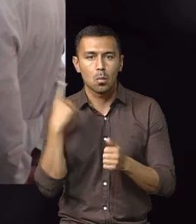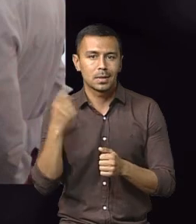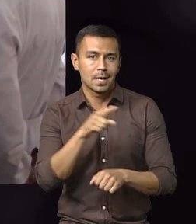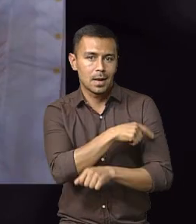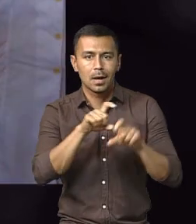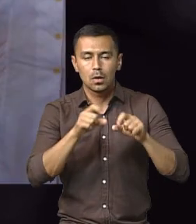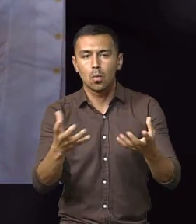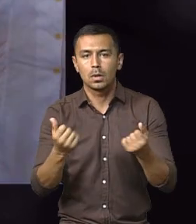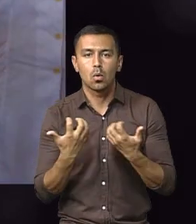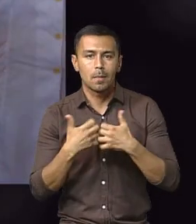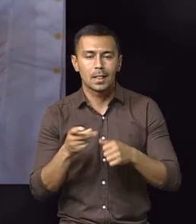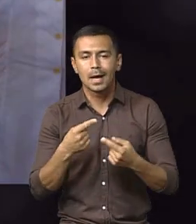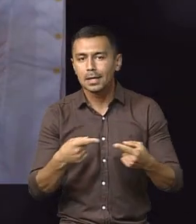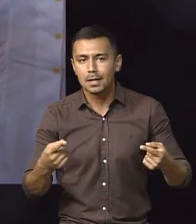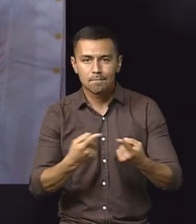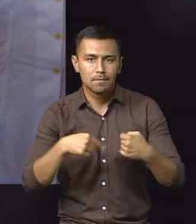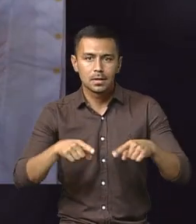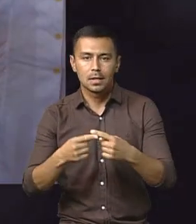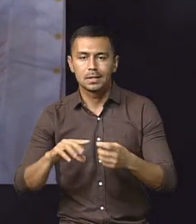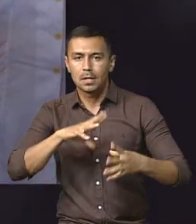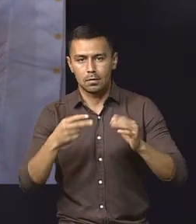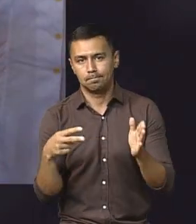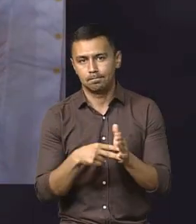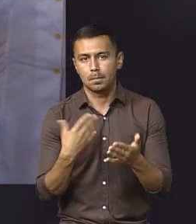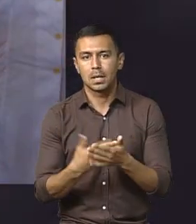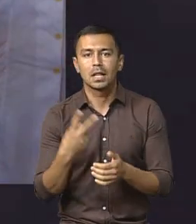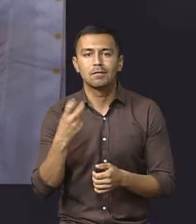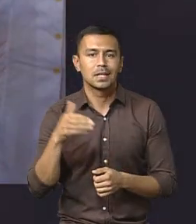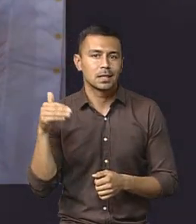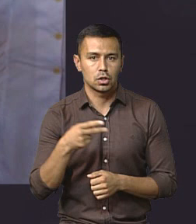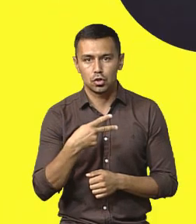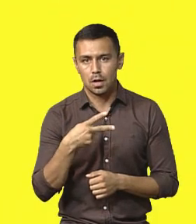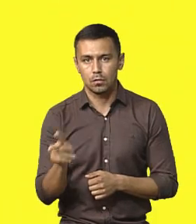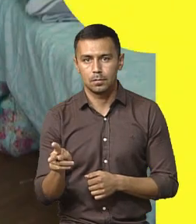лікарня отримала обладнання для різних відділень загальною вартістю майже 200 тисяч євро.